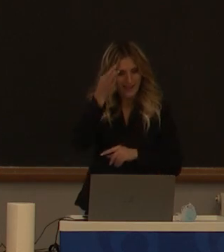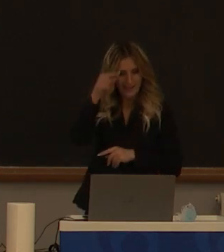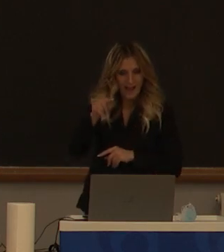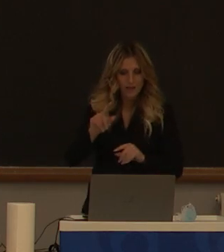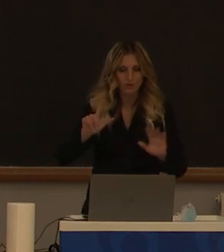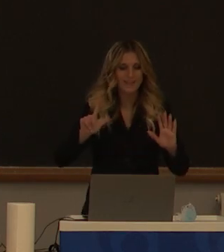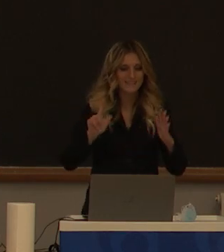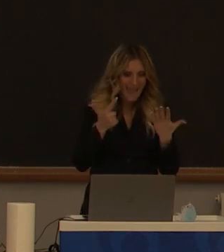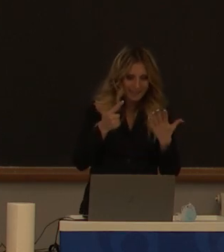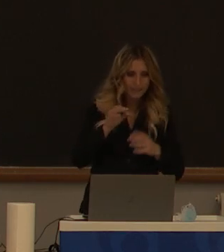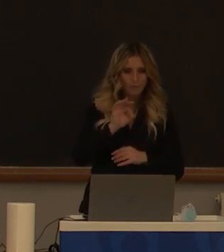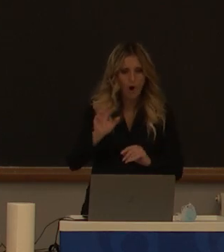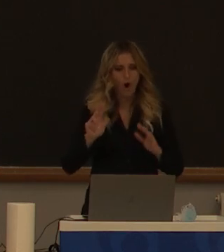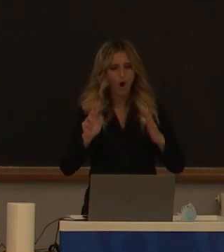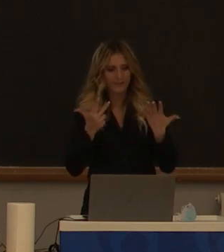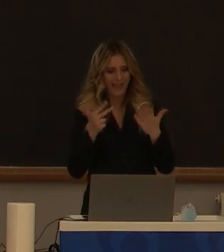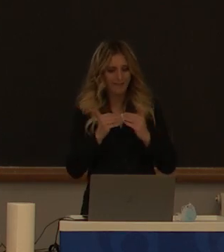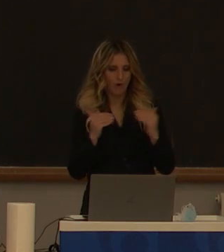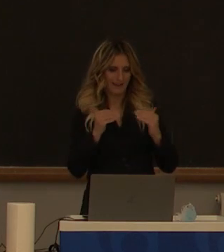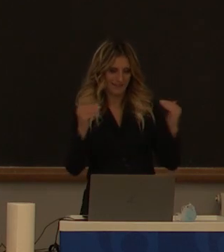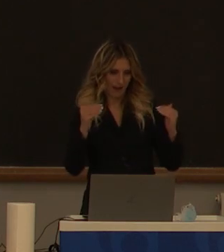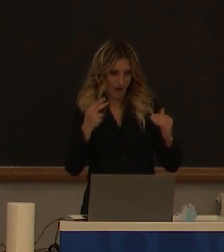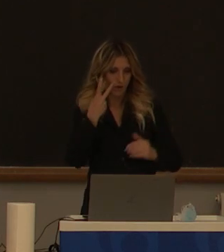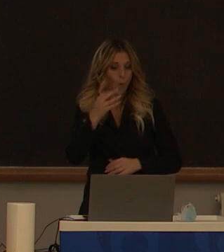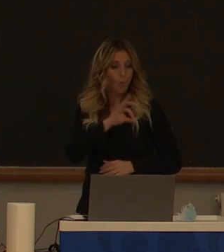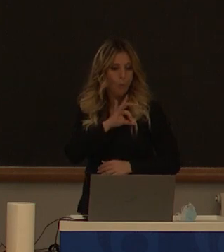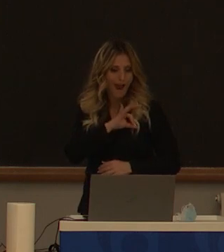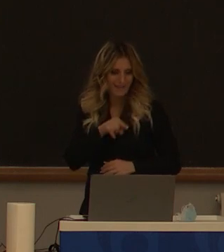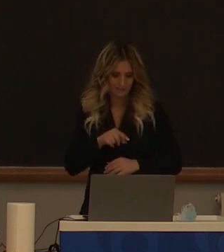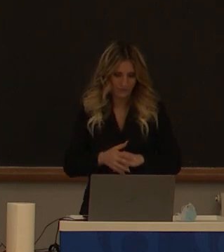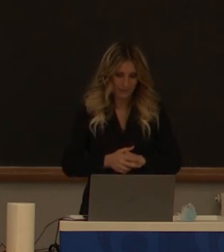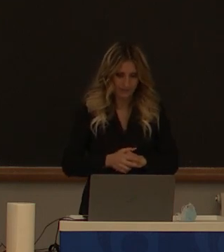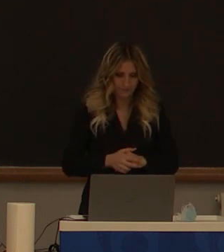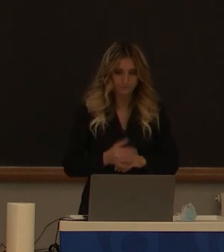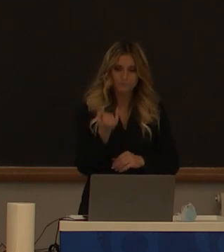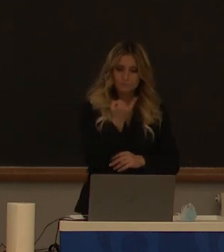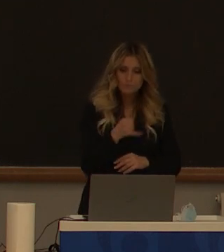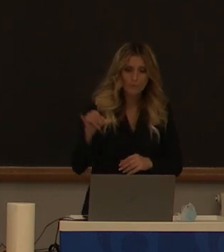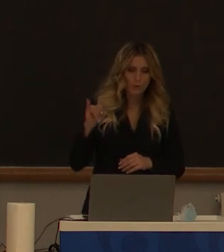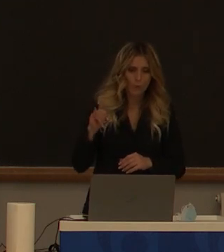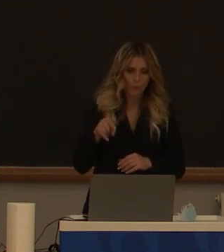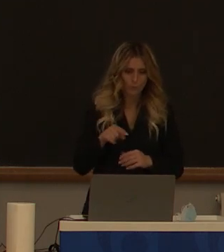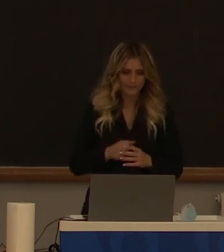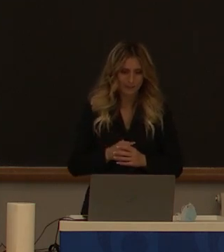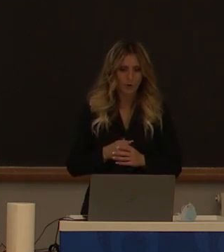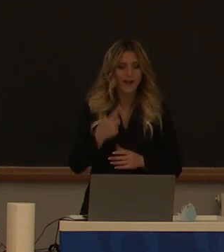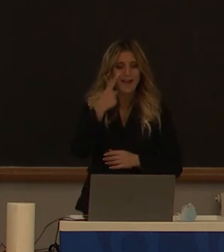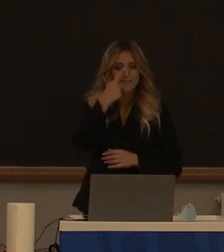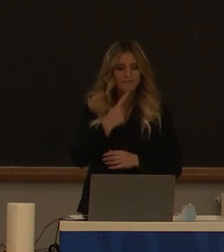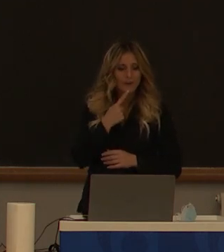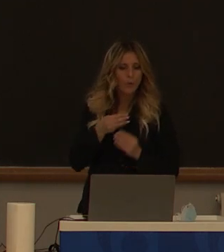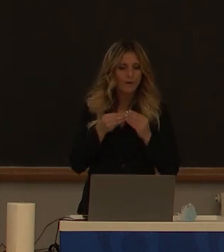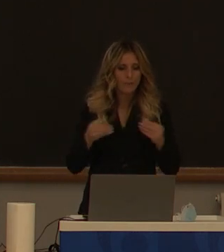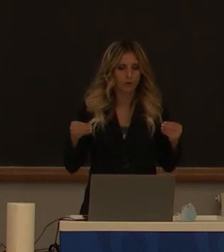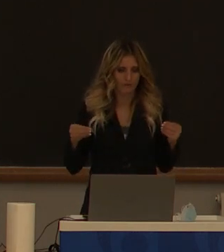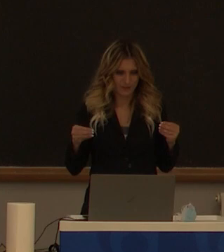tra il settimo e ottavo livello del quadro europeo delle qualifiche. Abbiamo un'ultima delle figure professionali